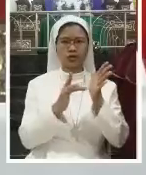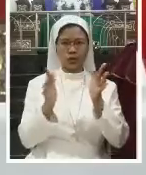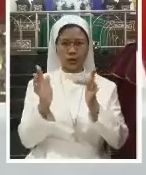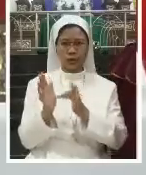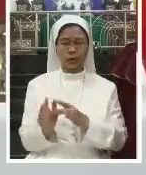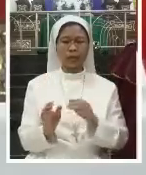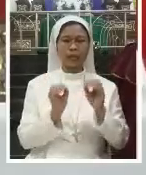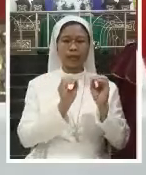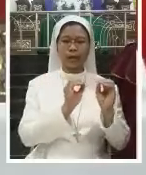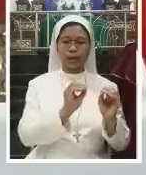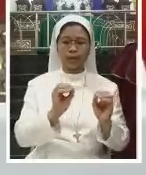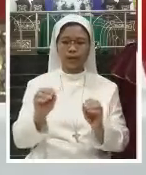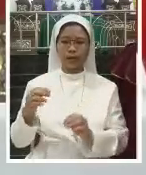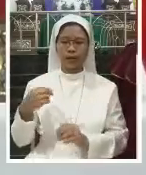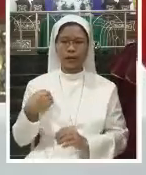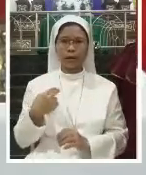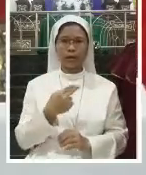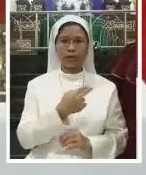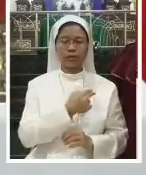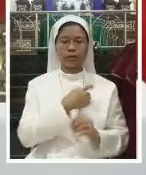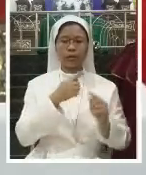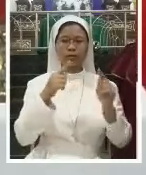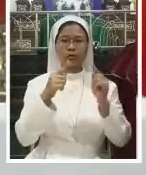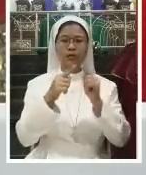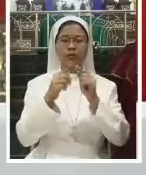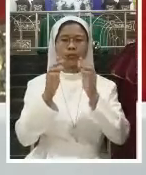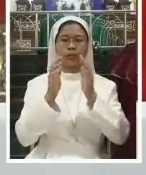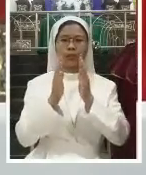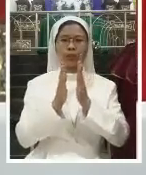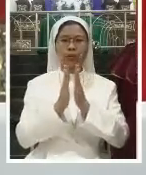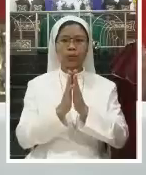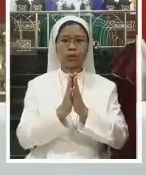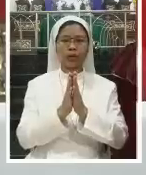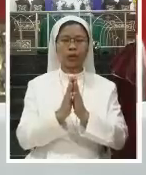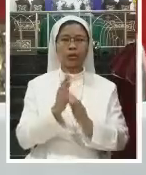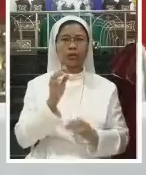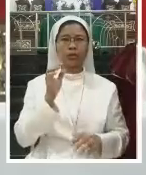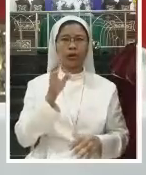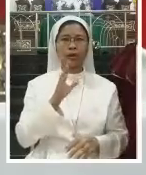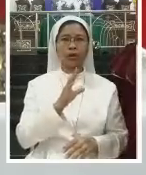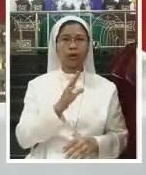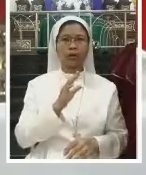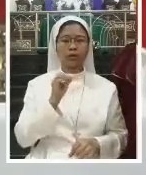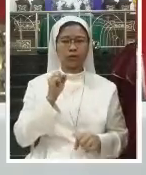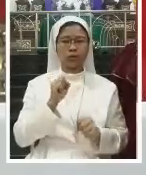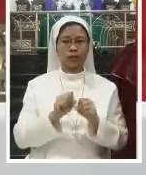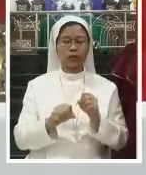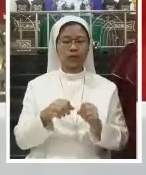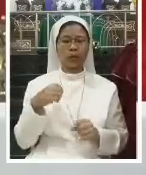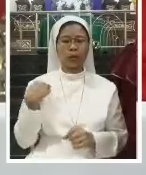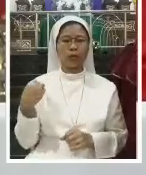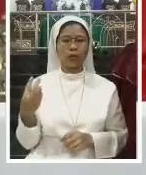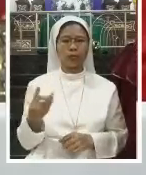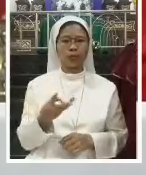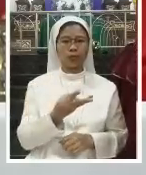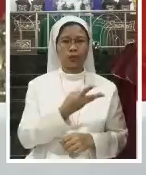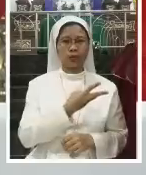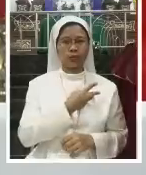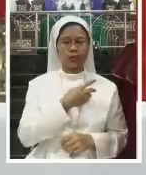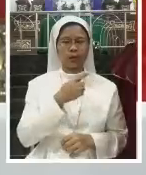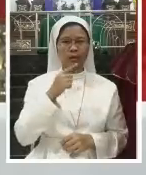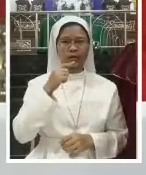Natukdoan kan mga nakaliligtas na tugon, asin pinatuod kan Diyos na